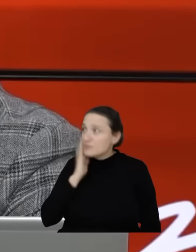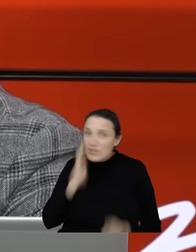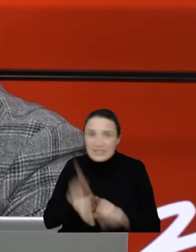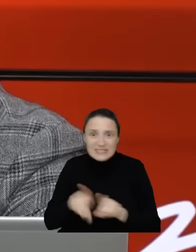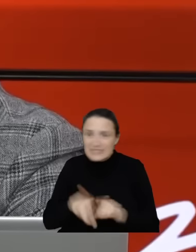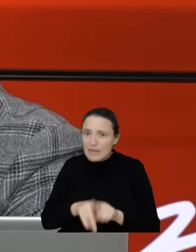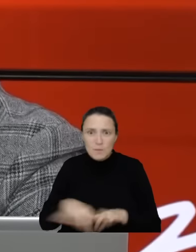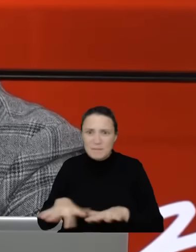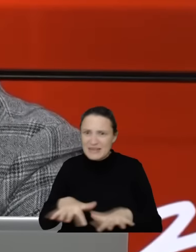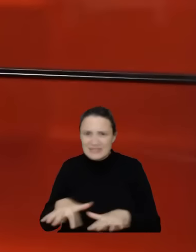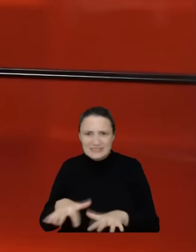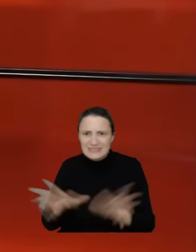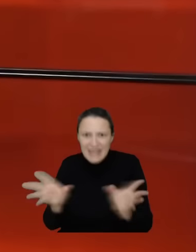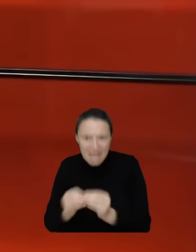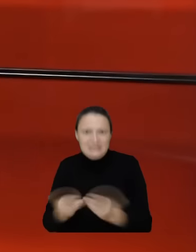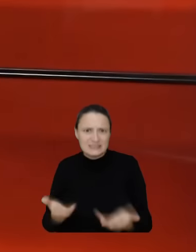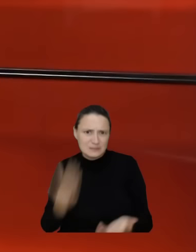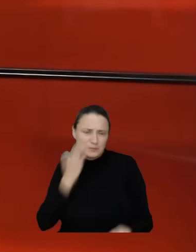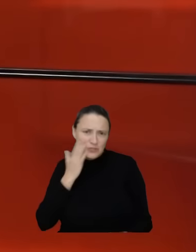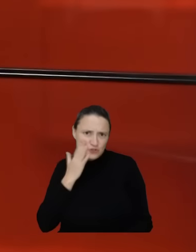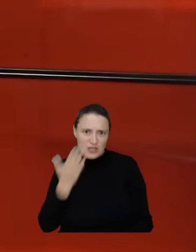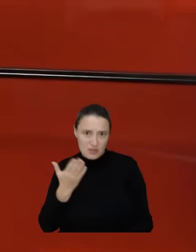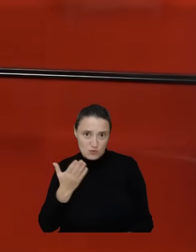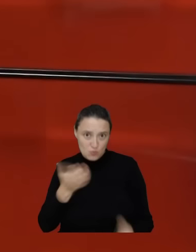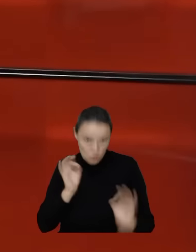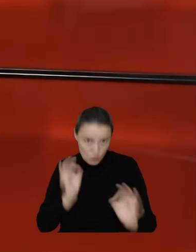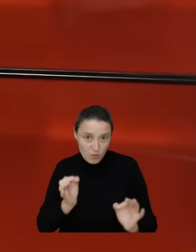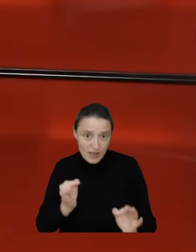to jest w porządku?